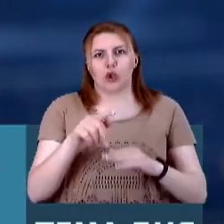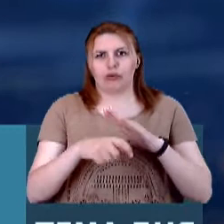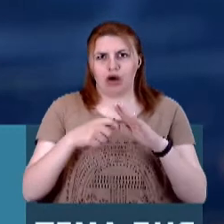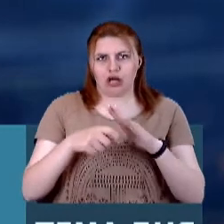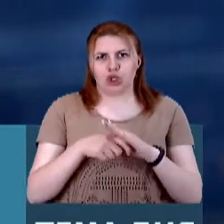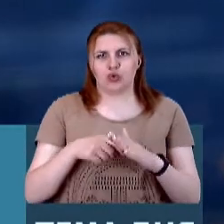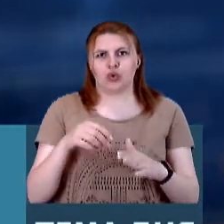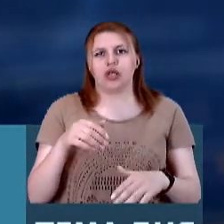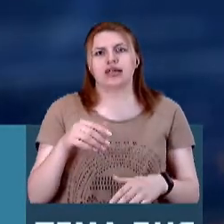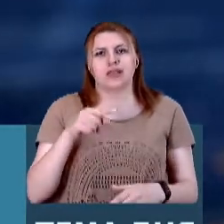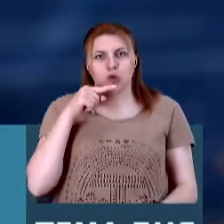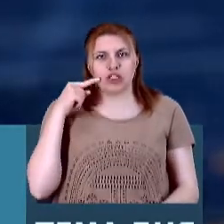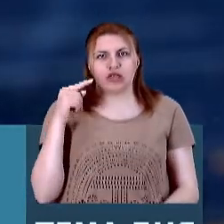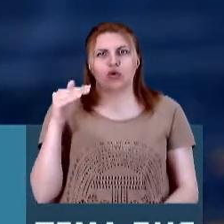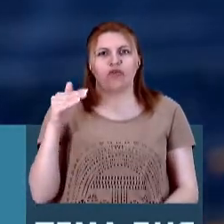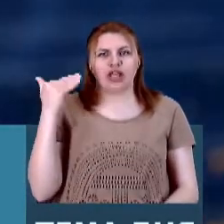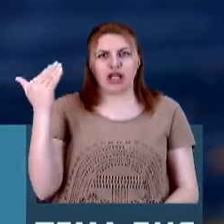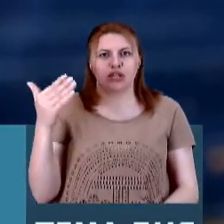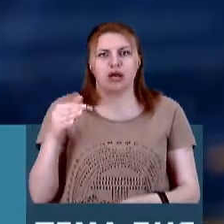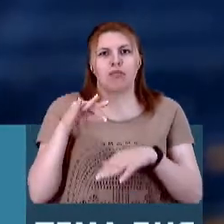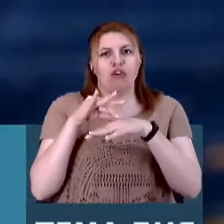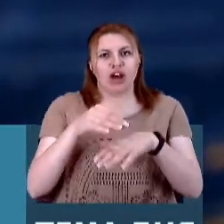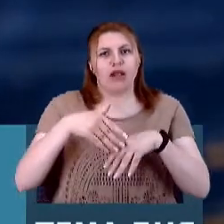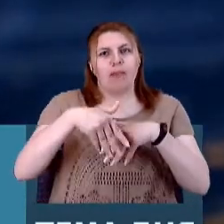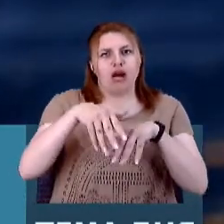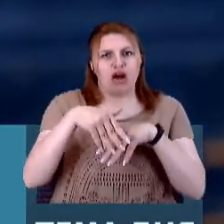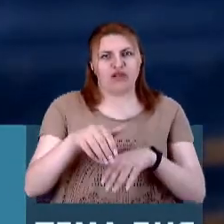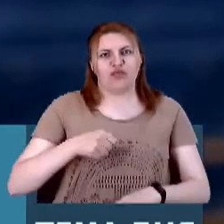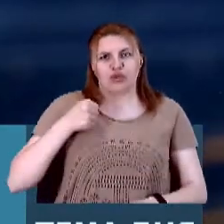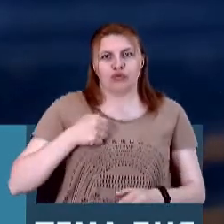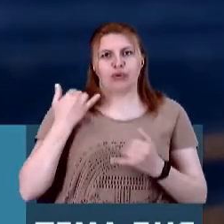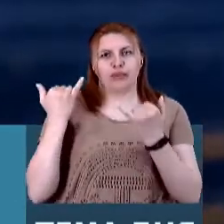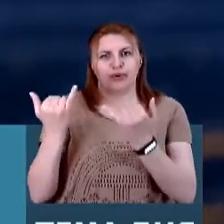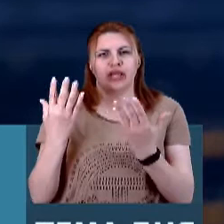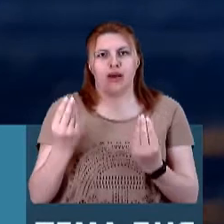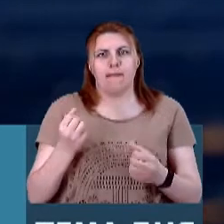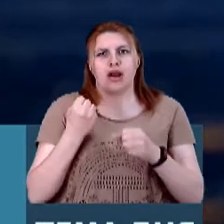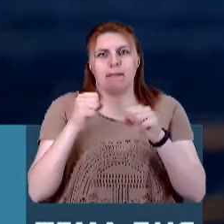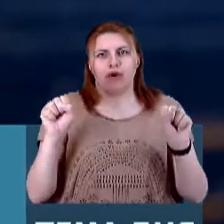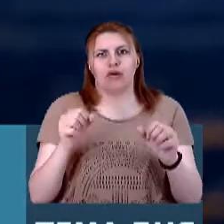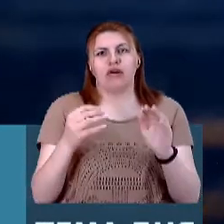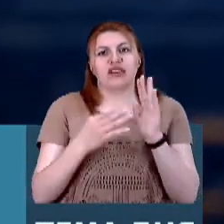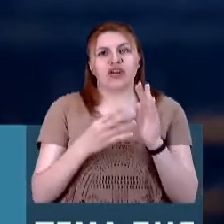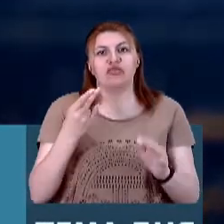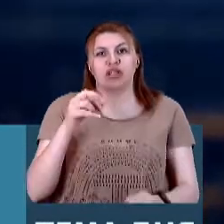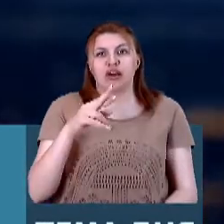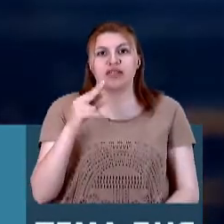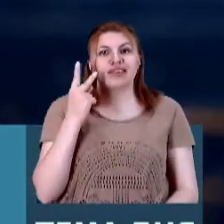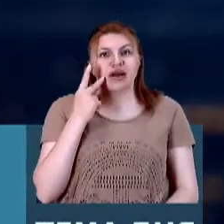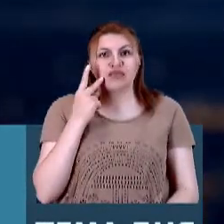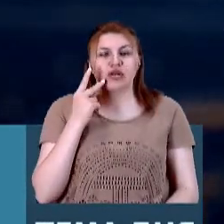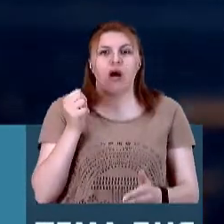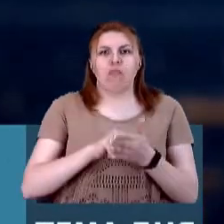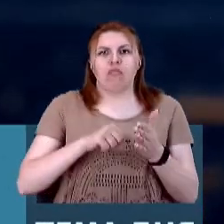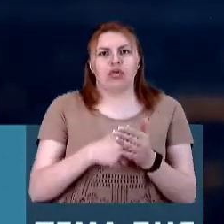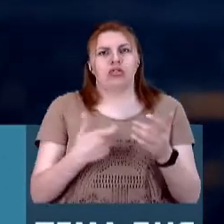Донбасу синхронно з Російською Федерацією провели військовий парад до Дня Перемоги. Зазвичай його проводять 9 травня, однак через